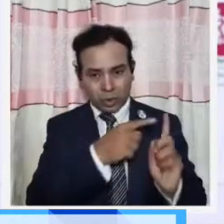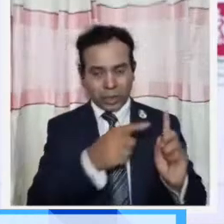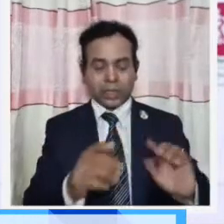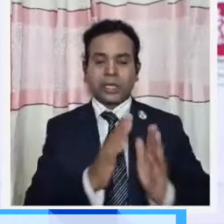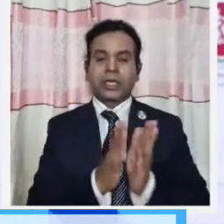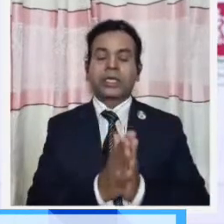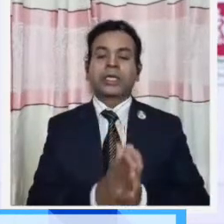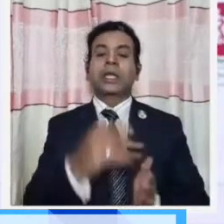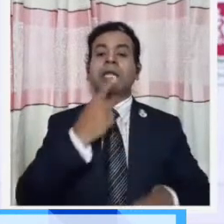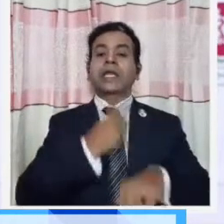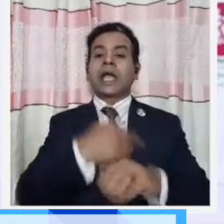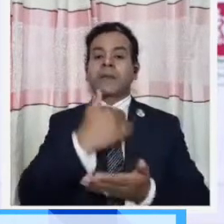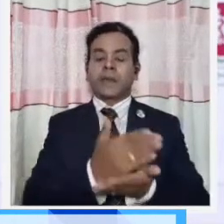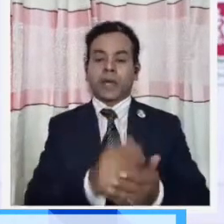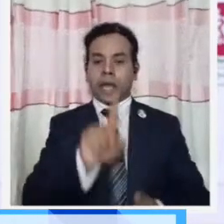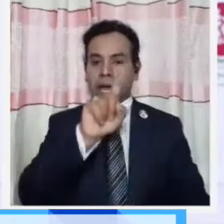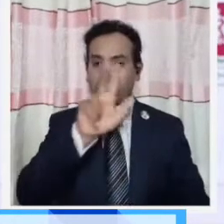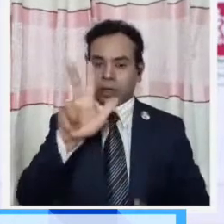৪৩.৯৫%।